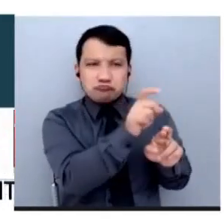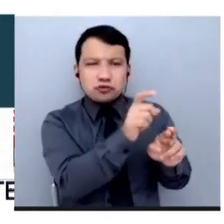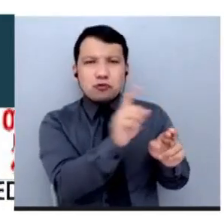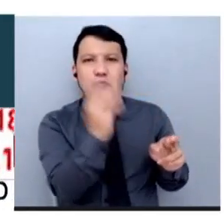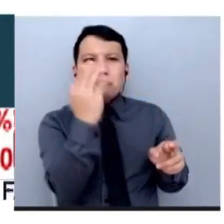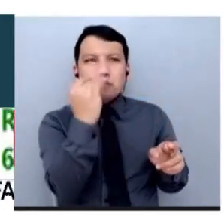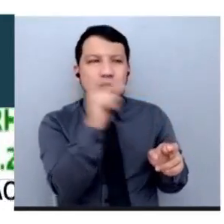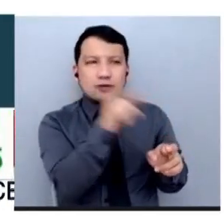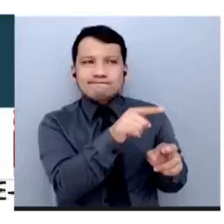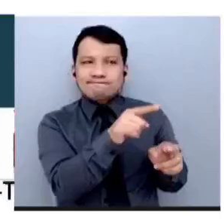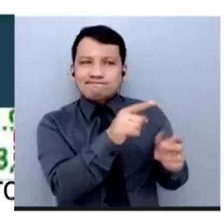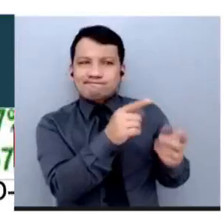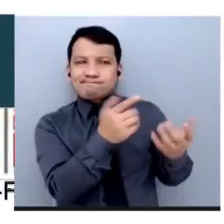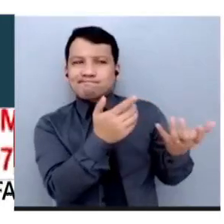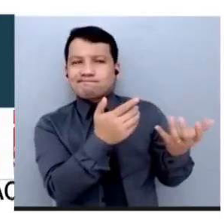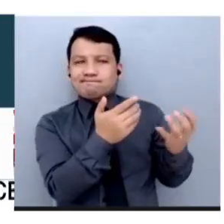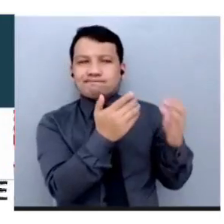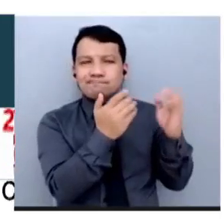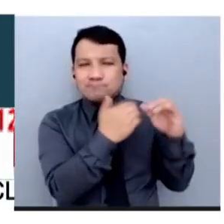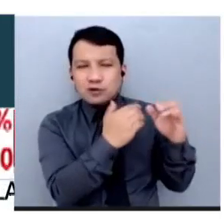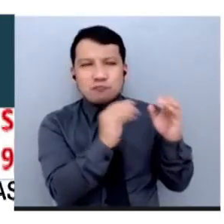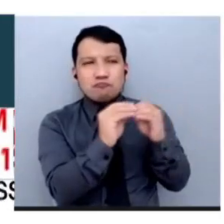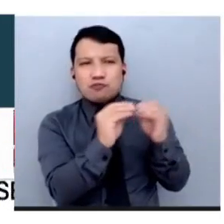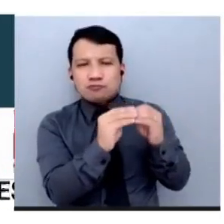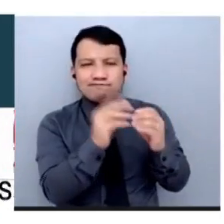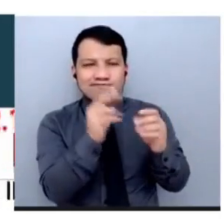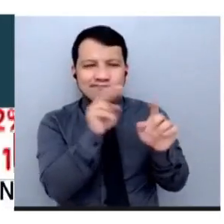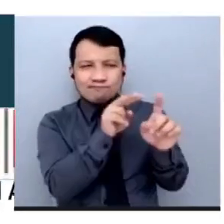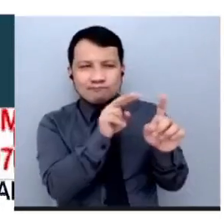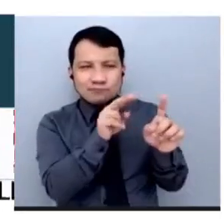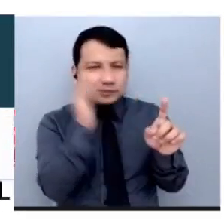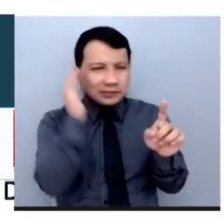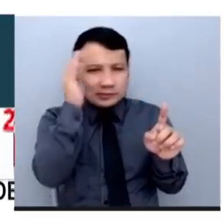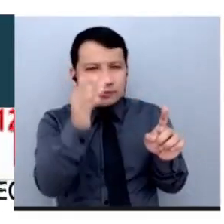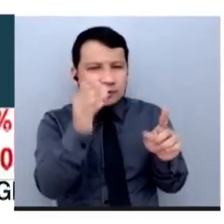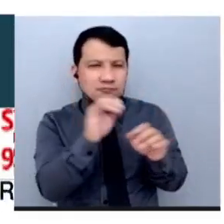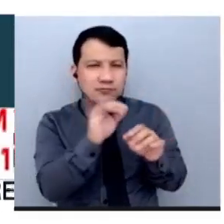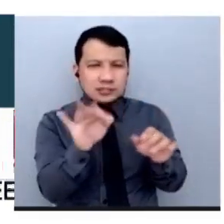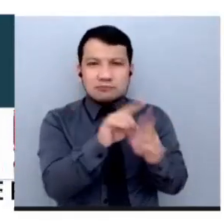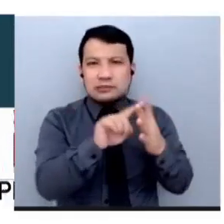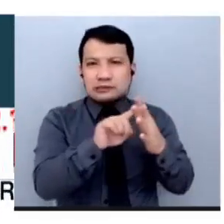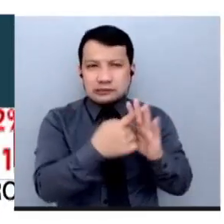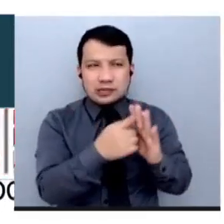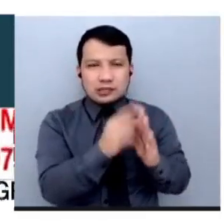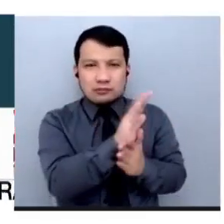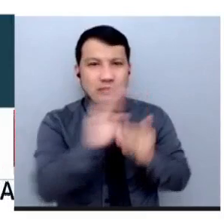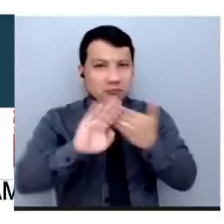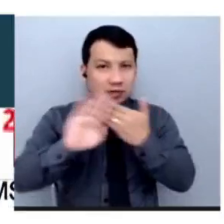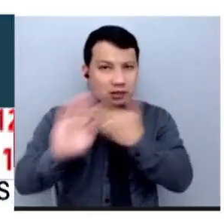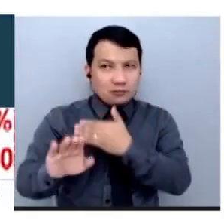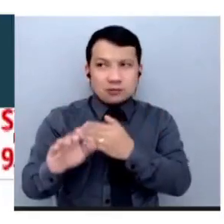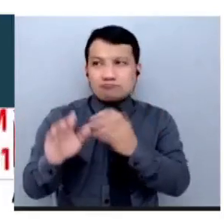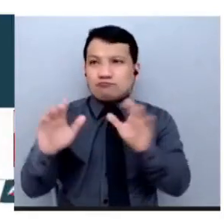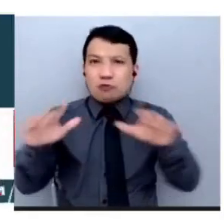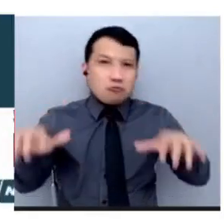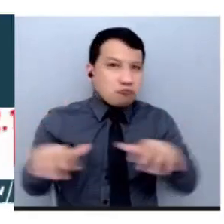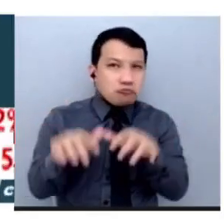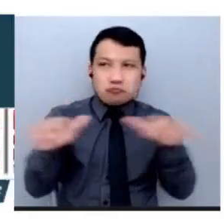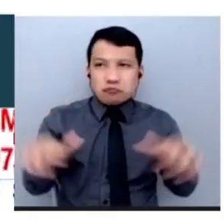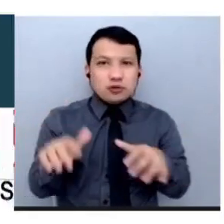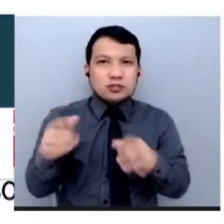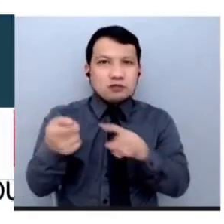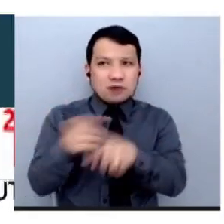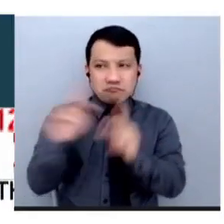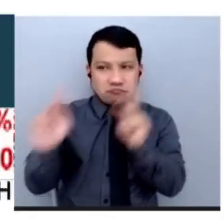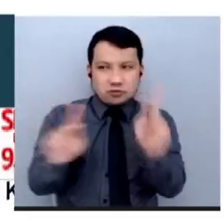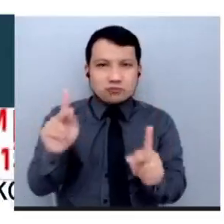what your expectations are and what you're most looking forward to kapag nagsimula na pong makabalik na sa trabaho ang mga